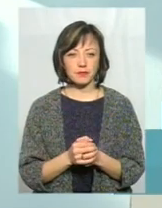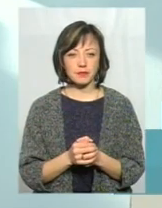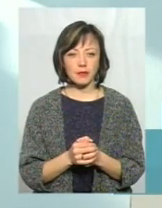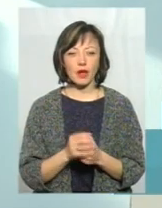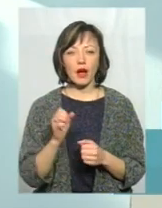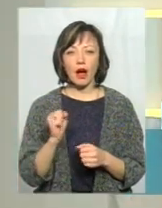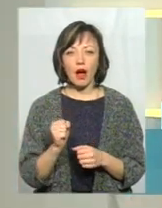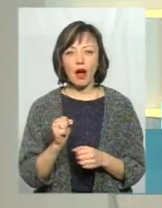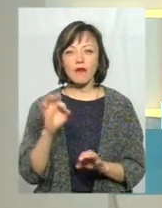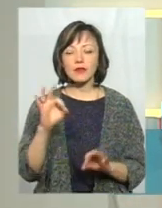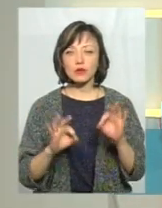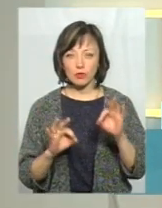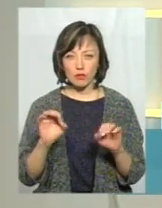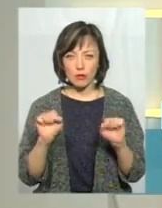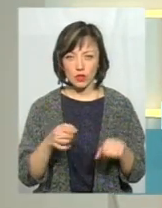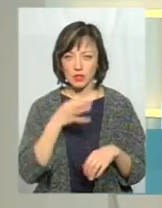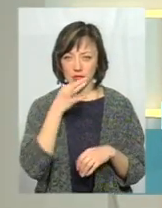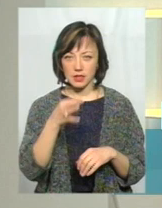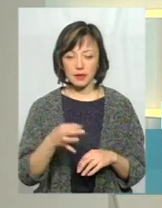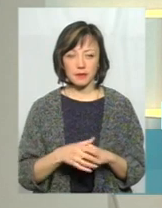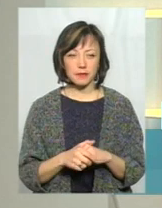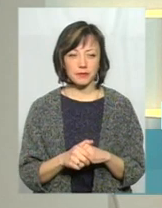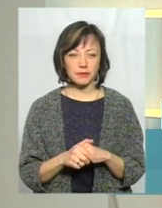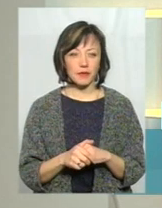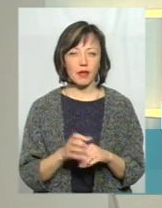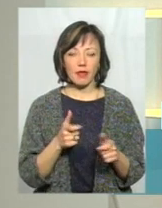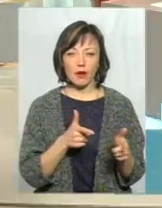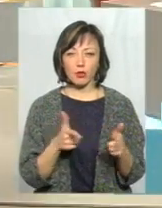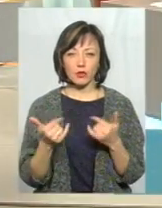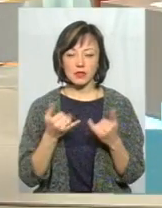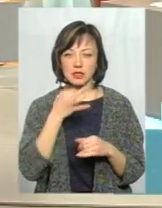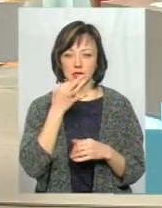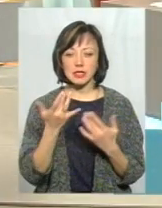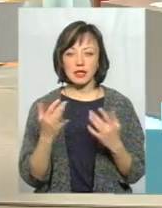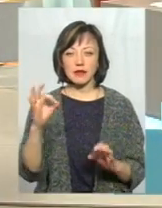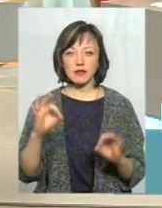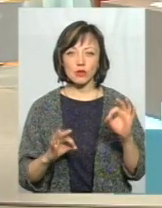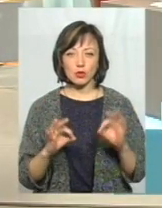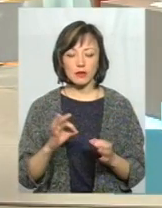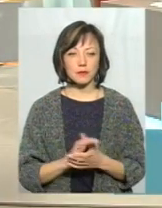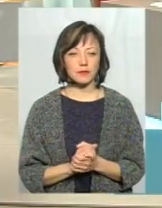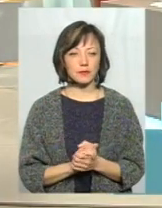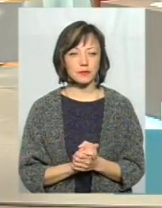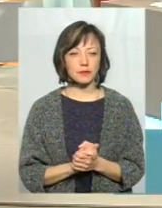А у відсоткові якісь можете сказати? Не готова зараз сказати відсотки. Угу.